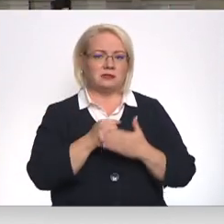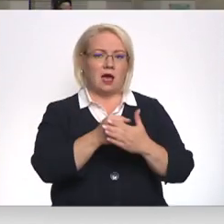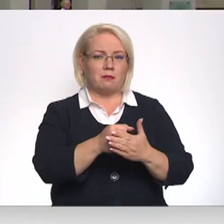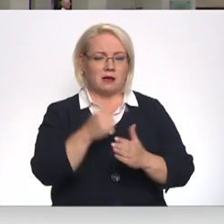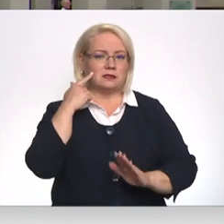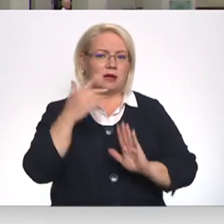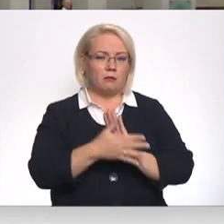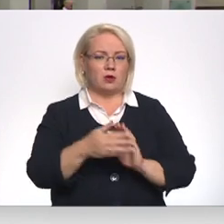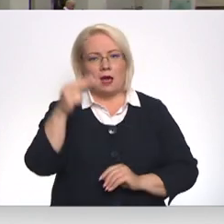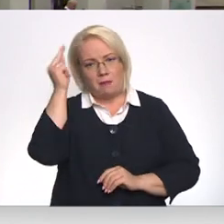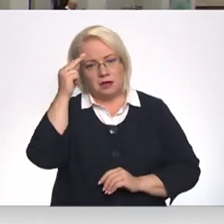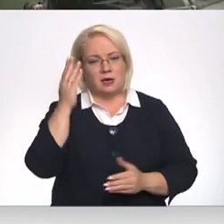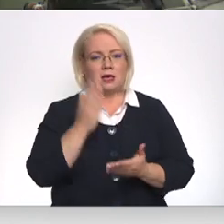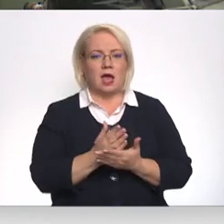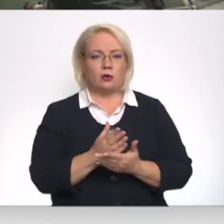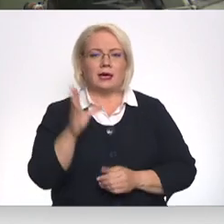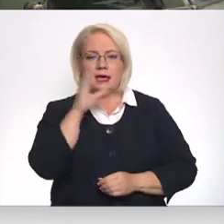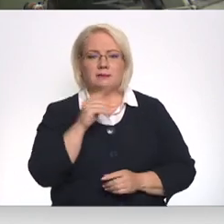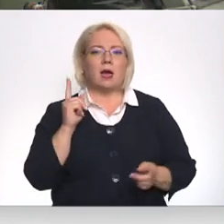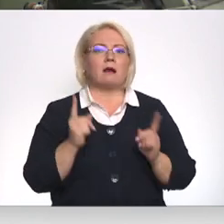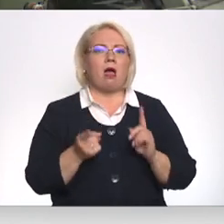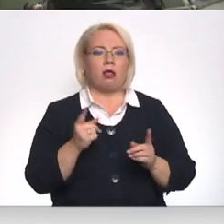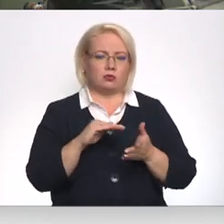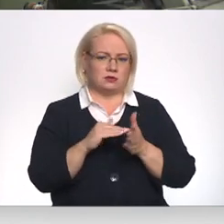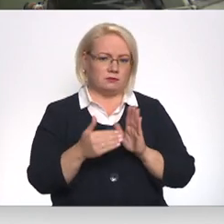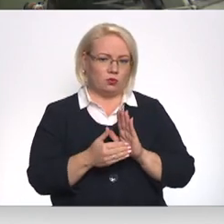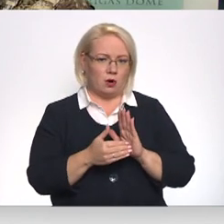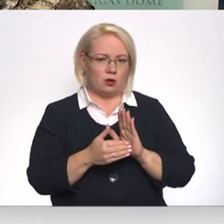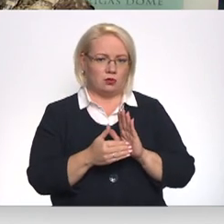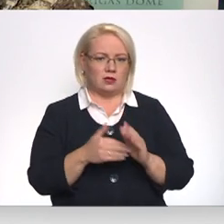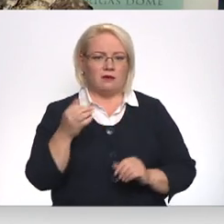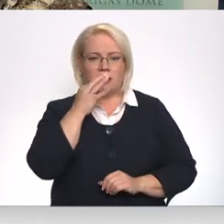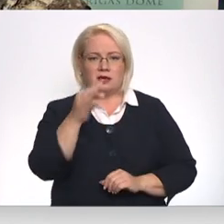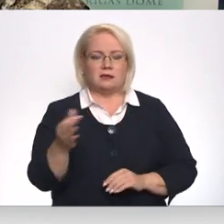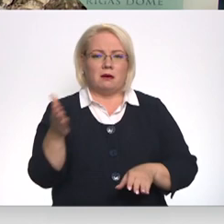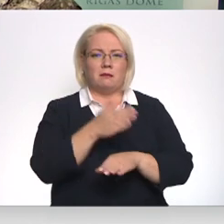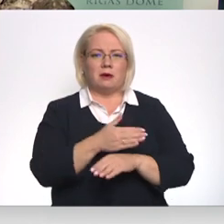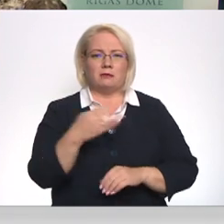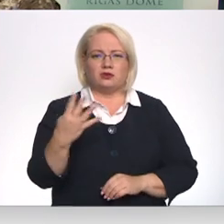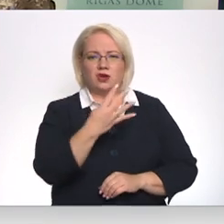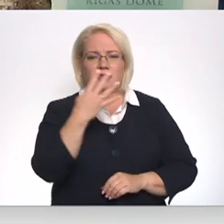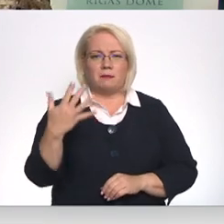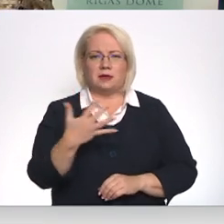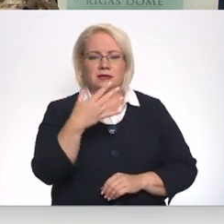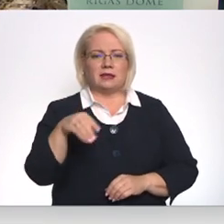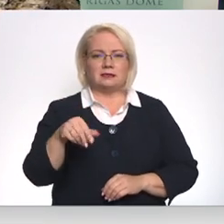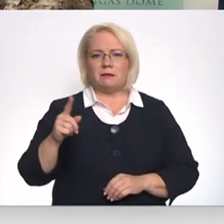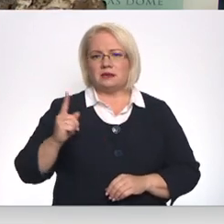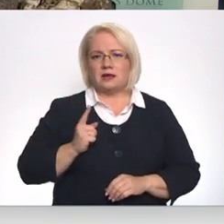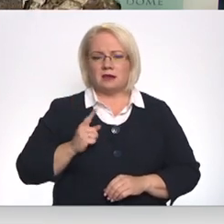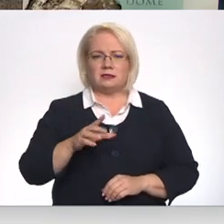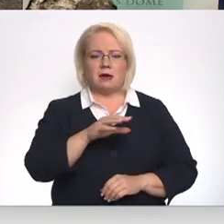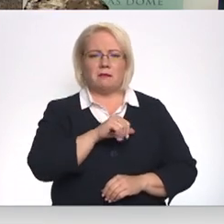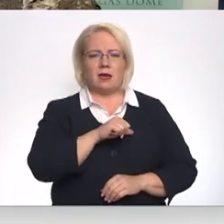arī mācībām jānotiek iespējami reālos apstākļos. Mums pirms kādiem 4-5 gadiem zemesardzē, tajā laikā vēl, kad bija pats